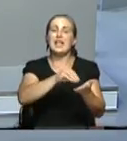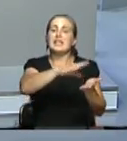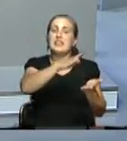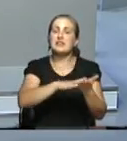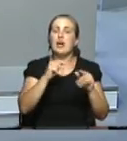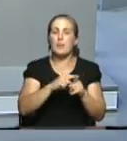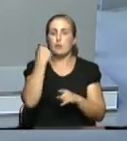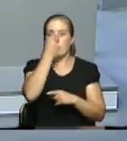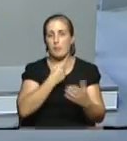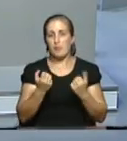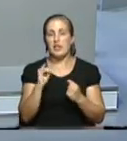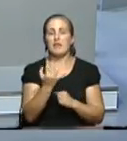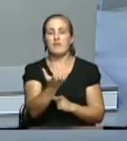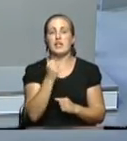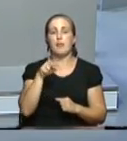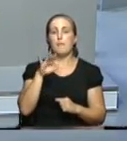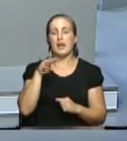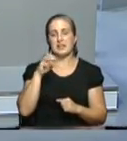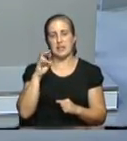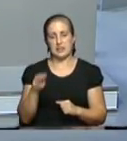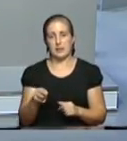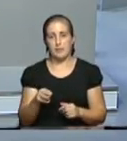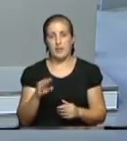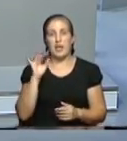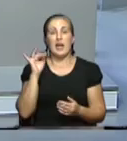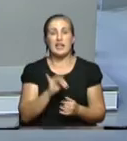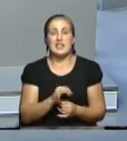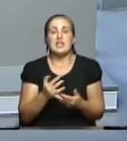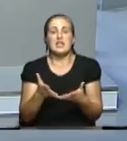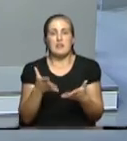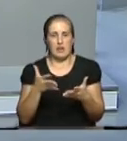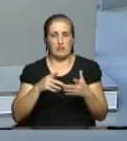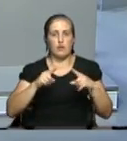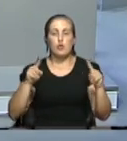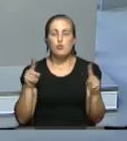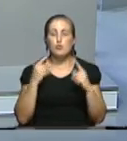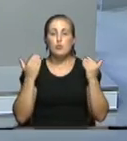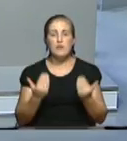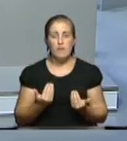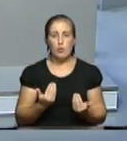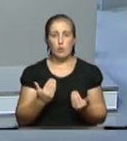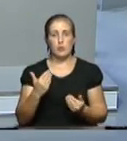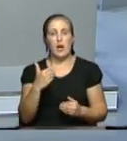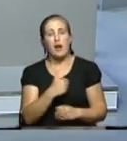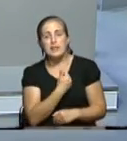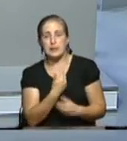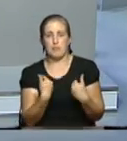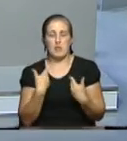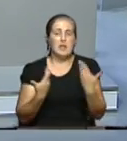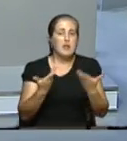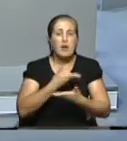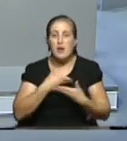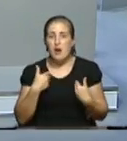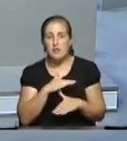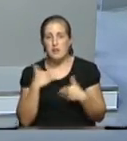предпринимателем и взять патент естественно что сегодня хотим это варенье хотим